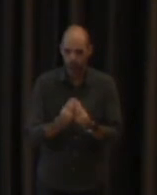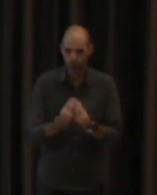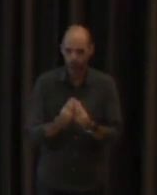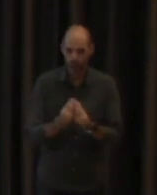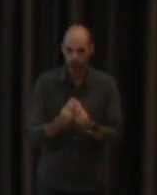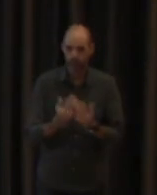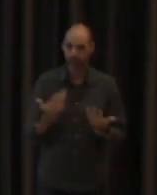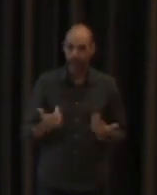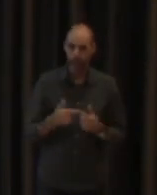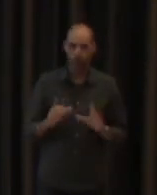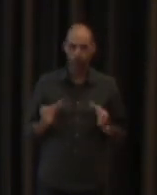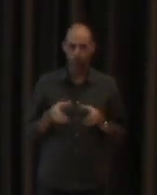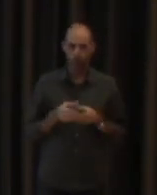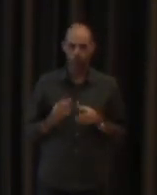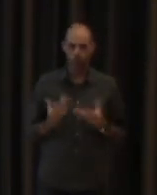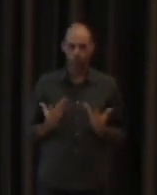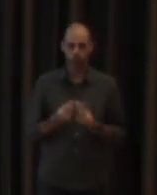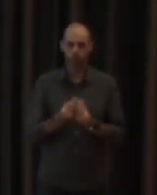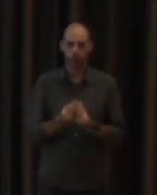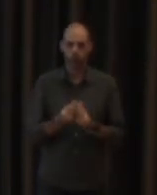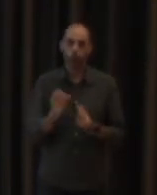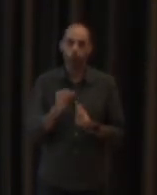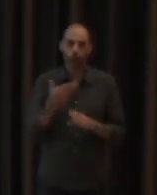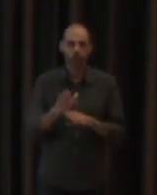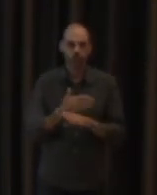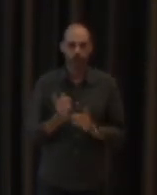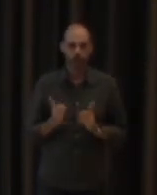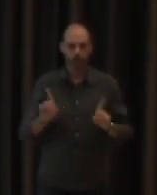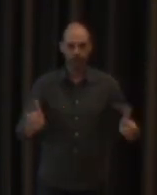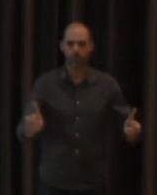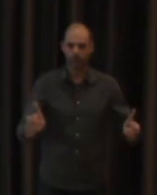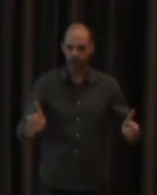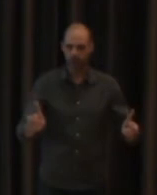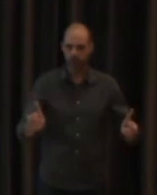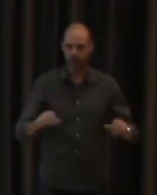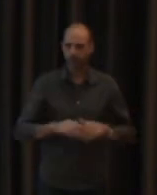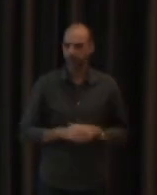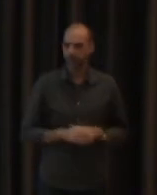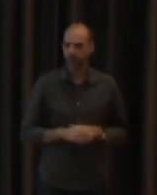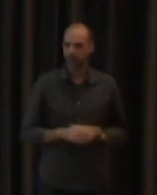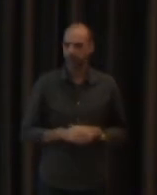els presentem com un grup, però també podem dir per separat. Ara els presentem individualment.